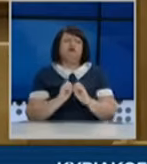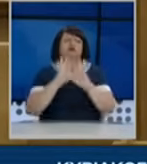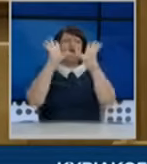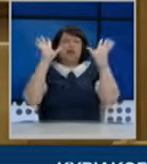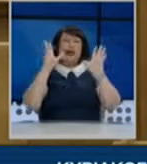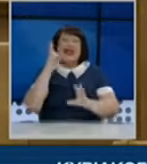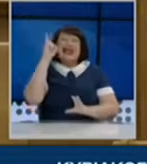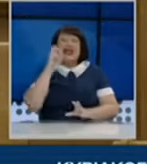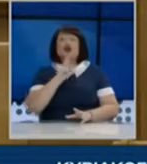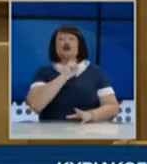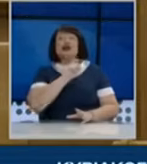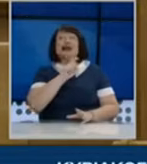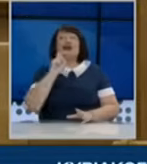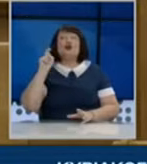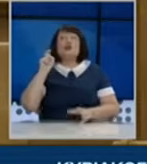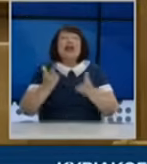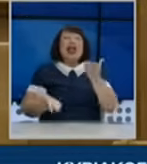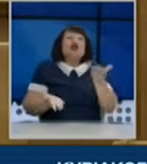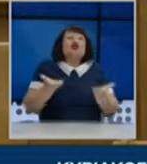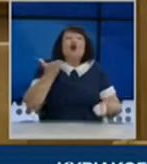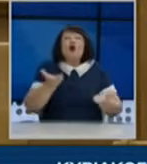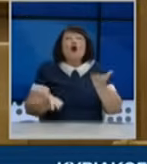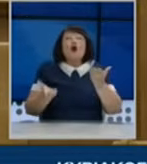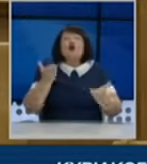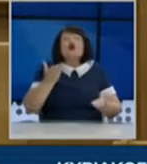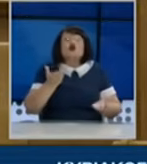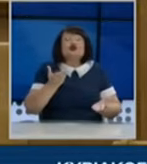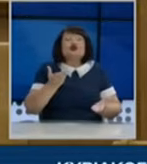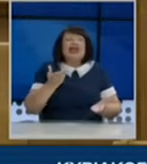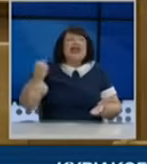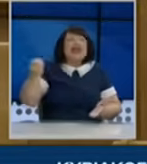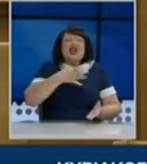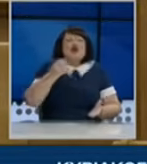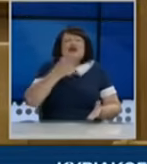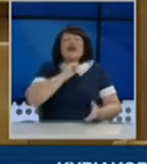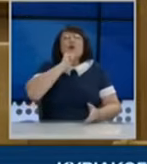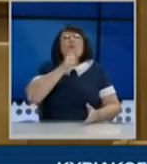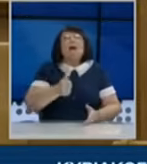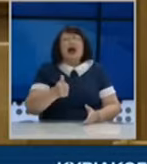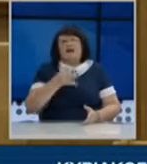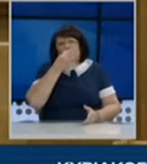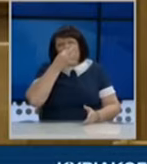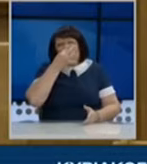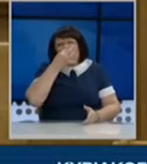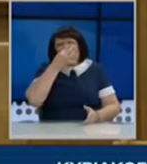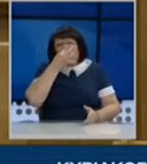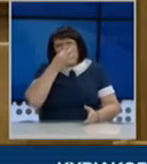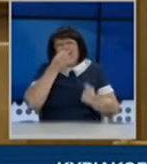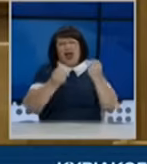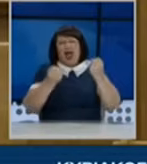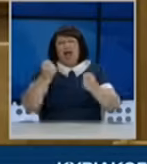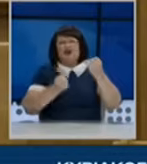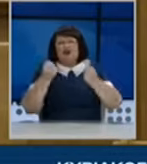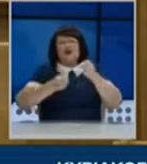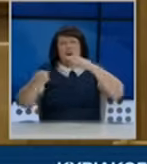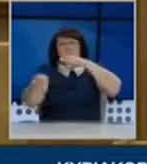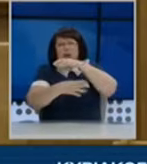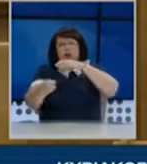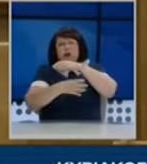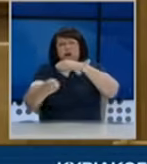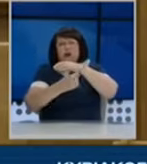απελευθέρωσε 20 εκατομμύρια τόνους διοξιδίου, δηλαδή περισσότερο διοξίδιο που έχουν παράγει όλα τα αυτοκίνητα όλα τα χρόνια.